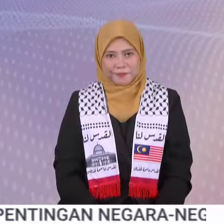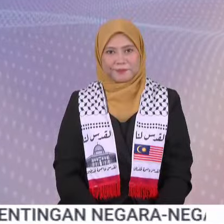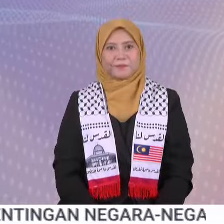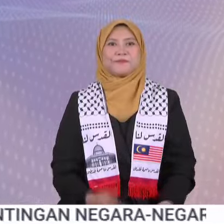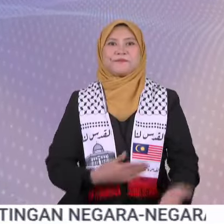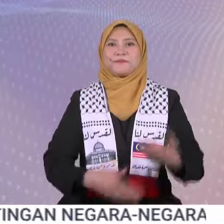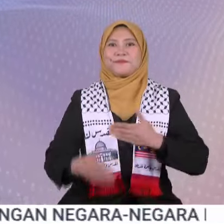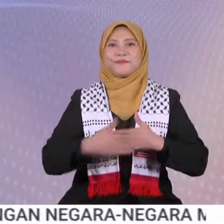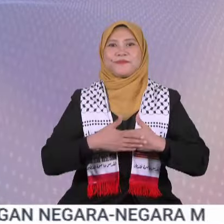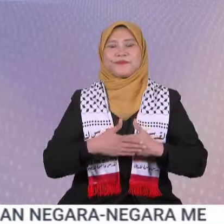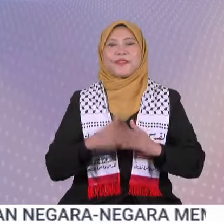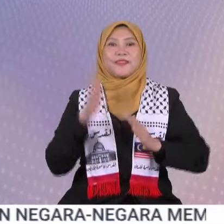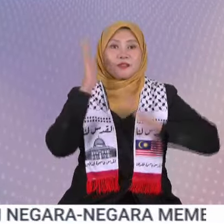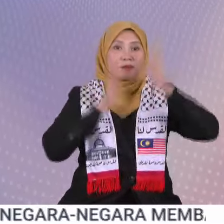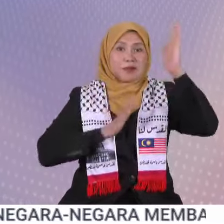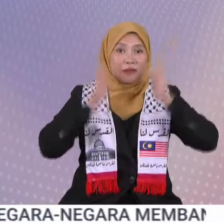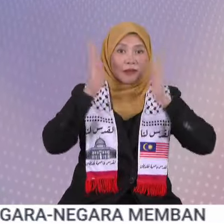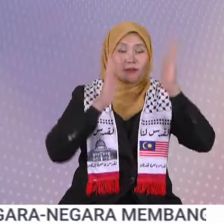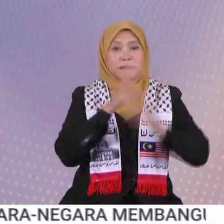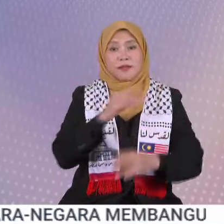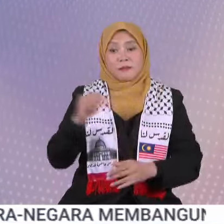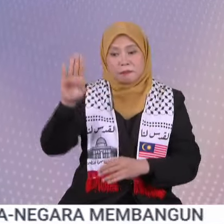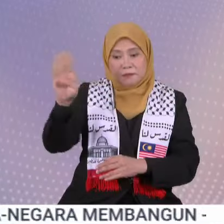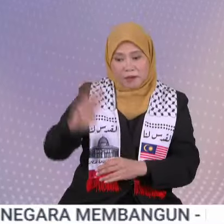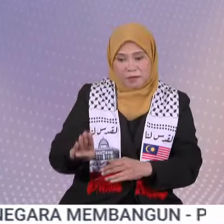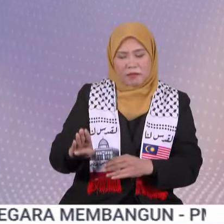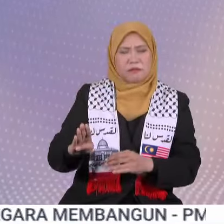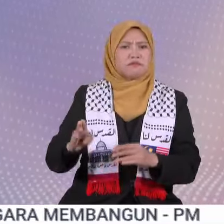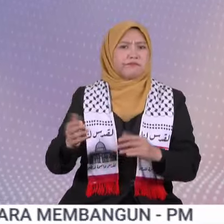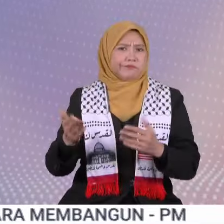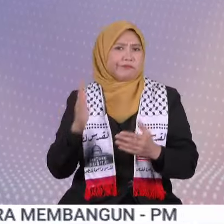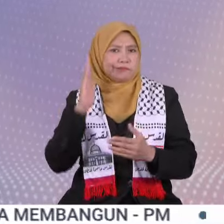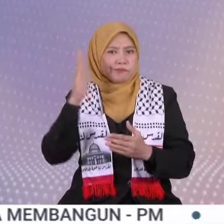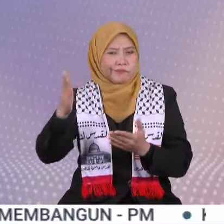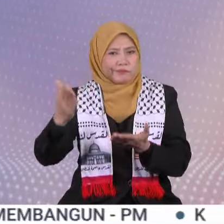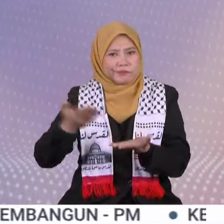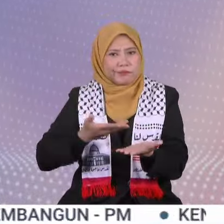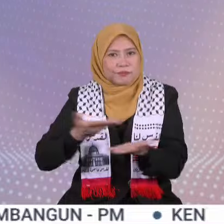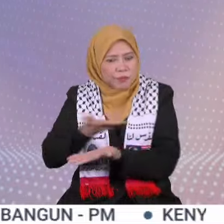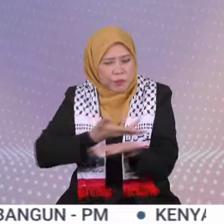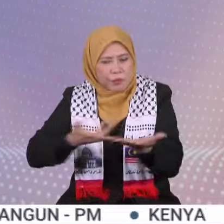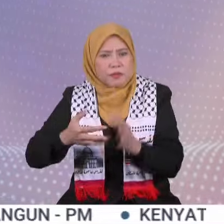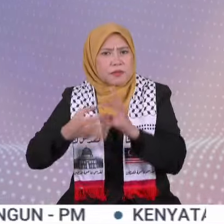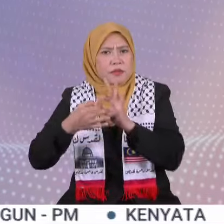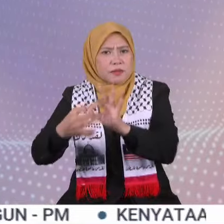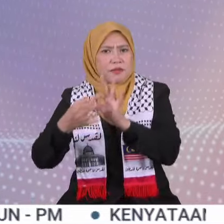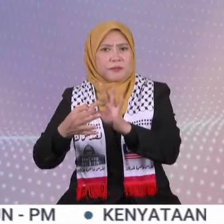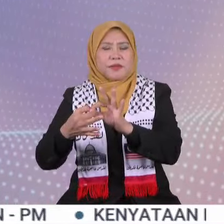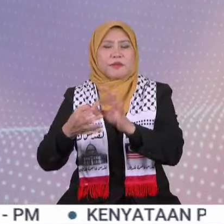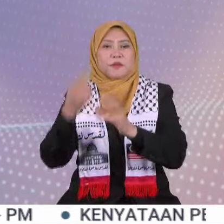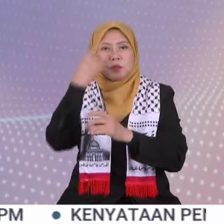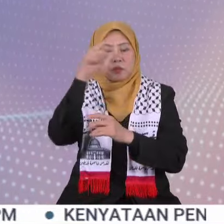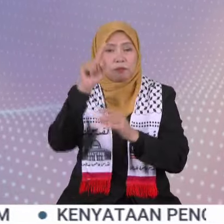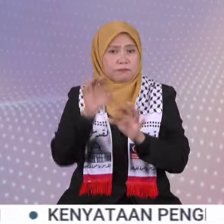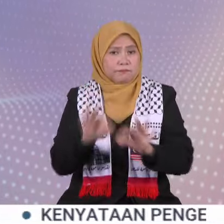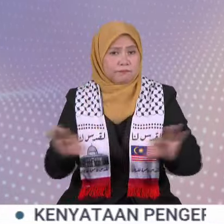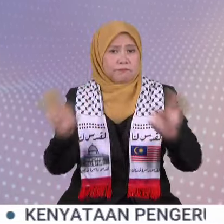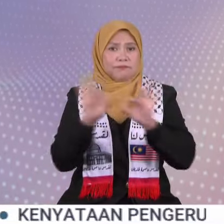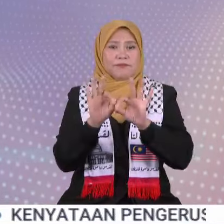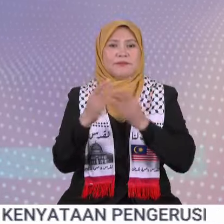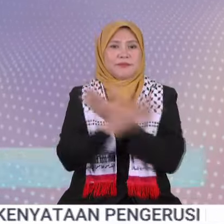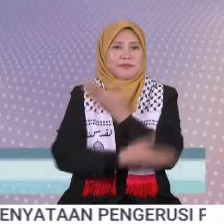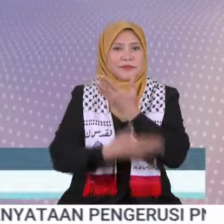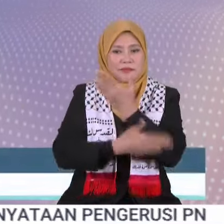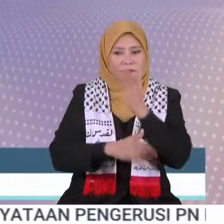bertemu kembali Malaysia dan Brazil sepakat untuk bekerjasama rapat bagi mempromosi dan melindungi kepentingan negara